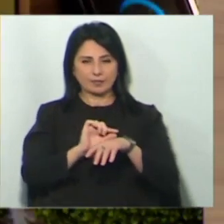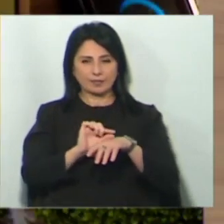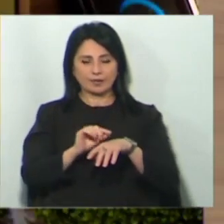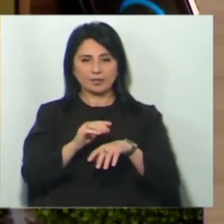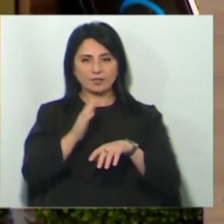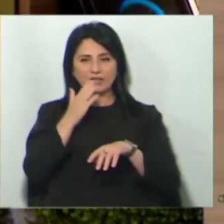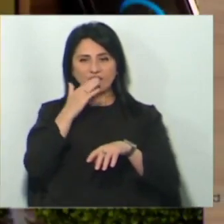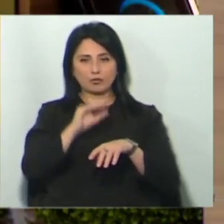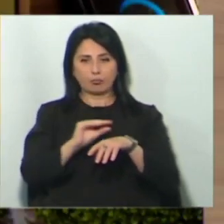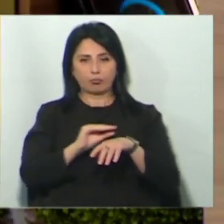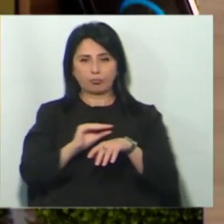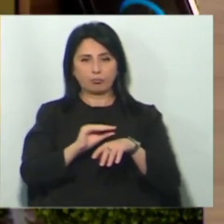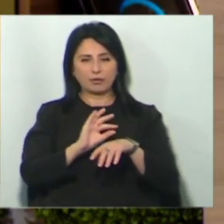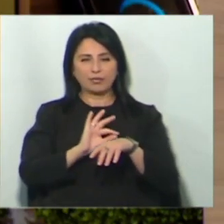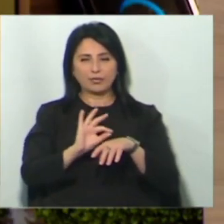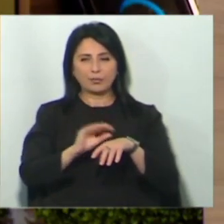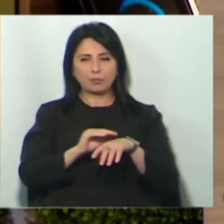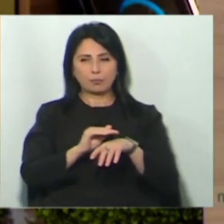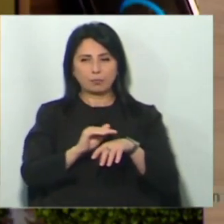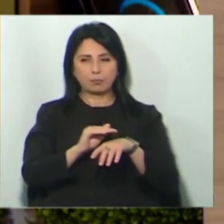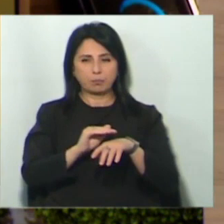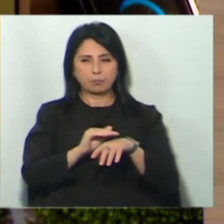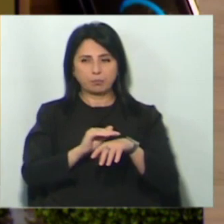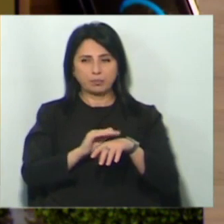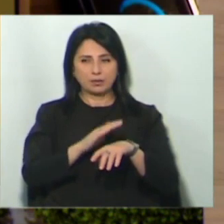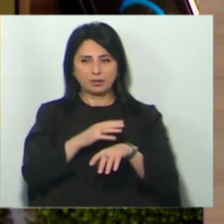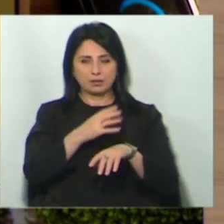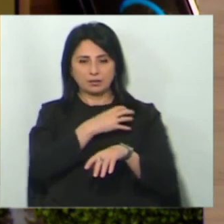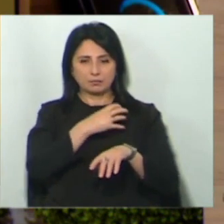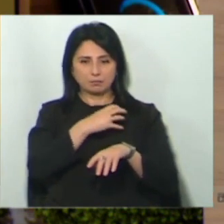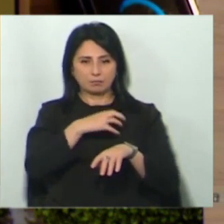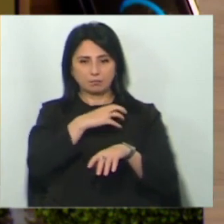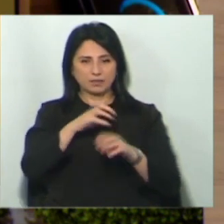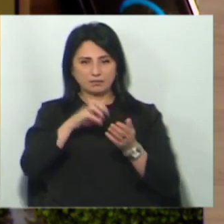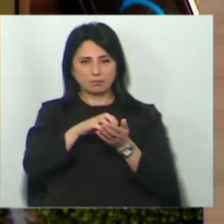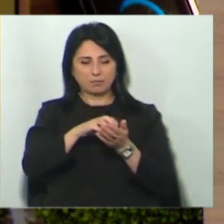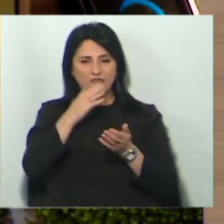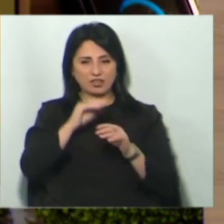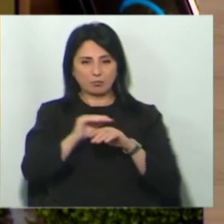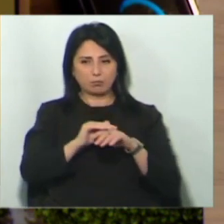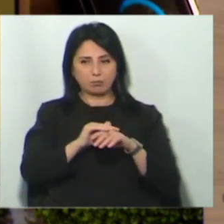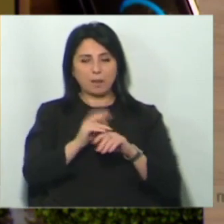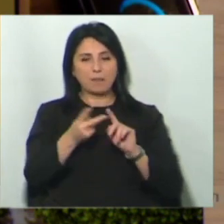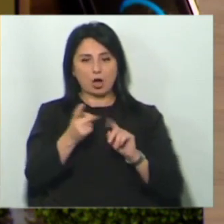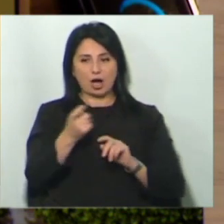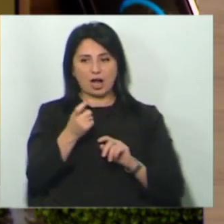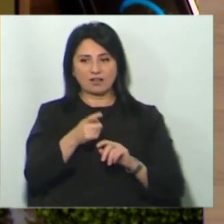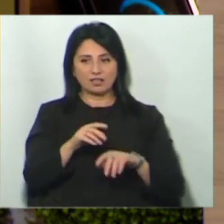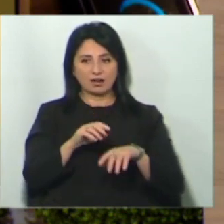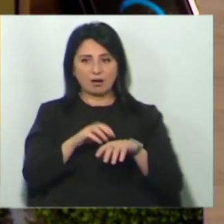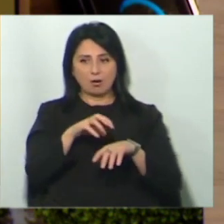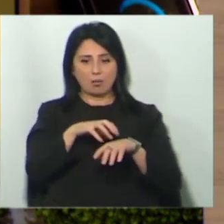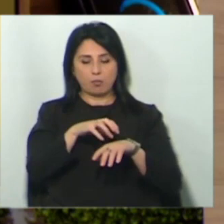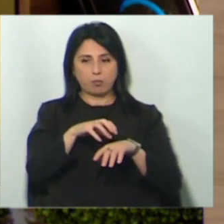თავზე ბუშტულაკები, რომელიც ძალიან წვრილია და მოფენილია დამწვარულ ბანზე. დროთა განმავლობაში ეს